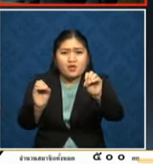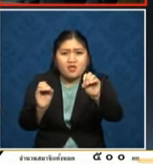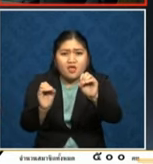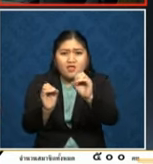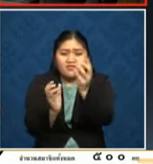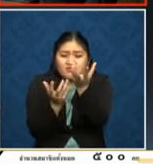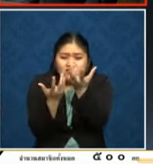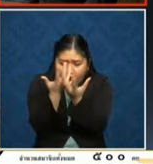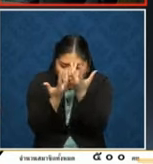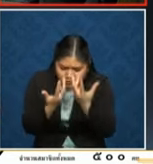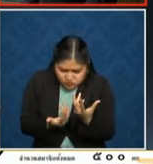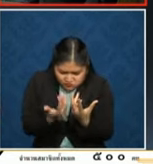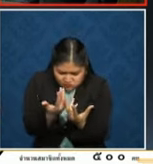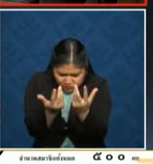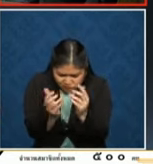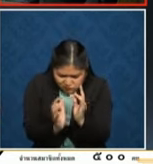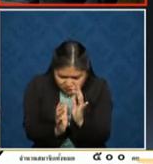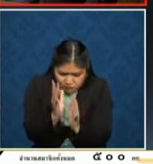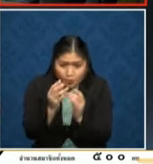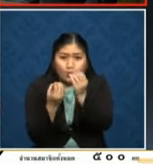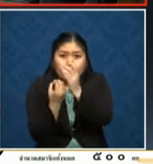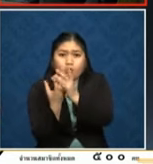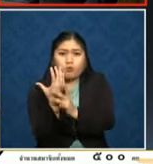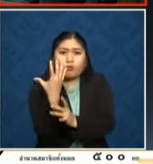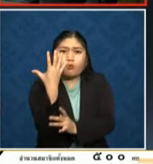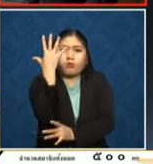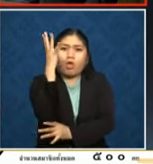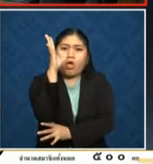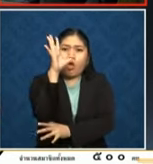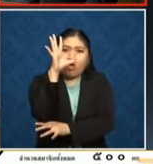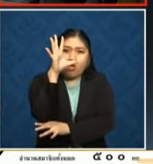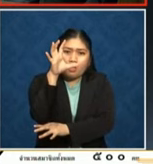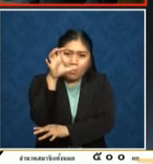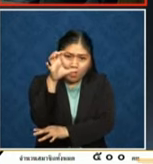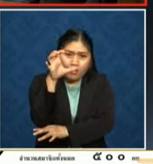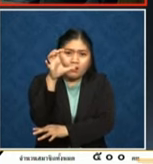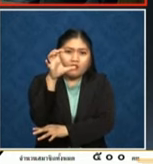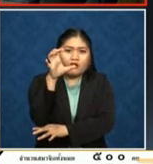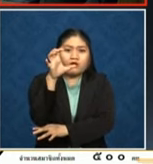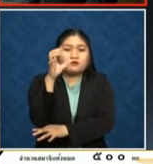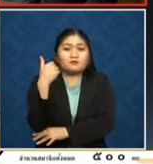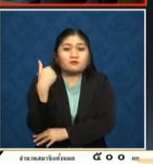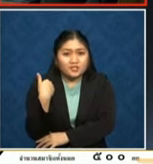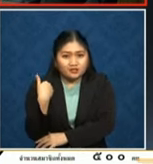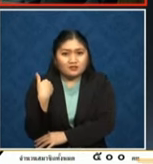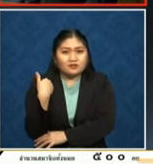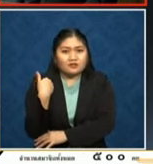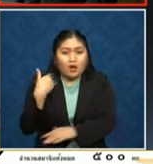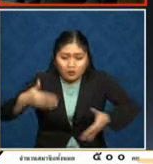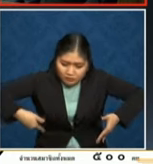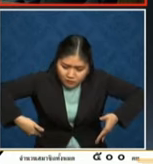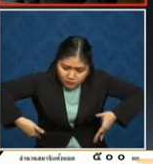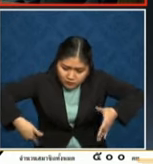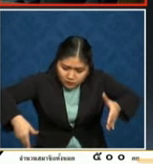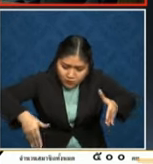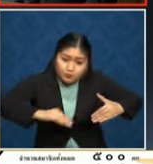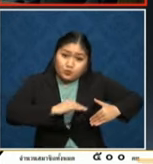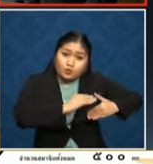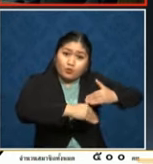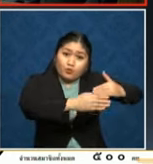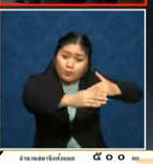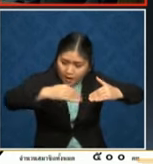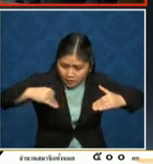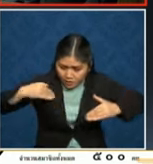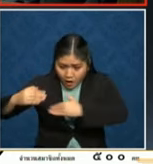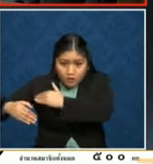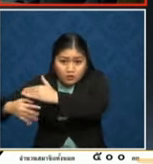มต้นไม้ใหญ่ยืนตายขาต้นริมถนนริมฟุตบาททั้งสองถน